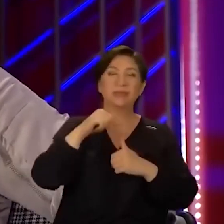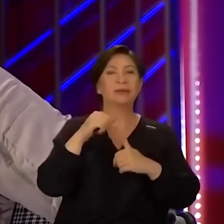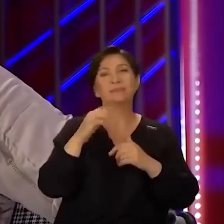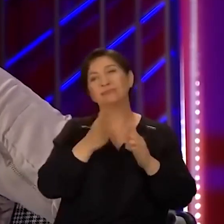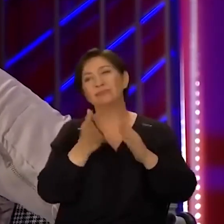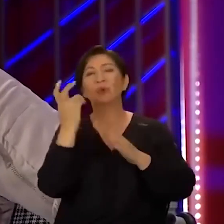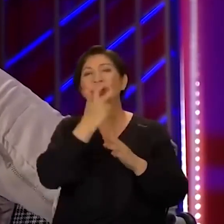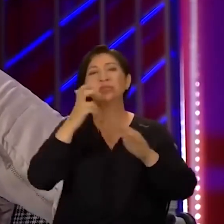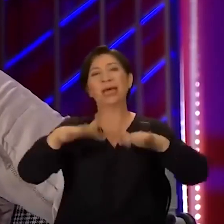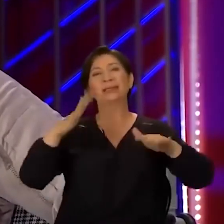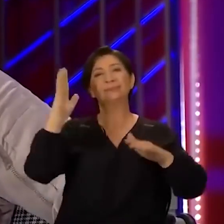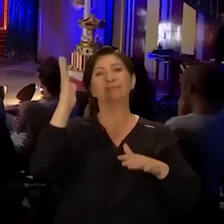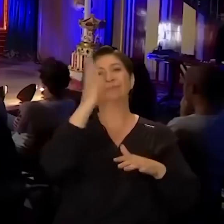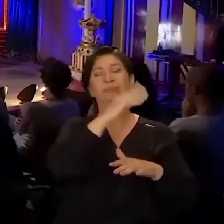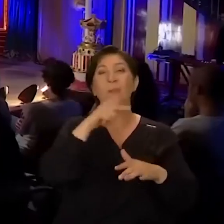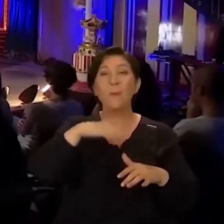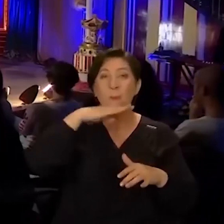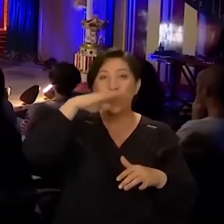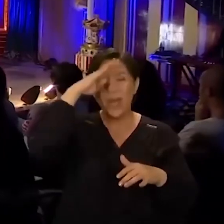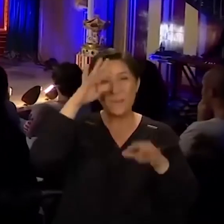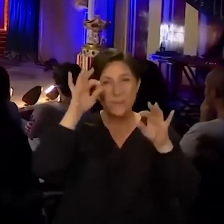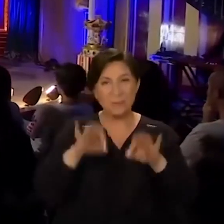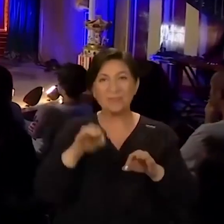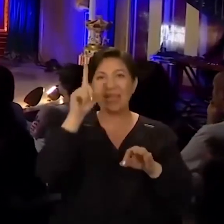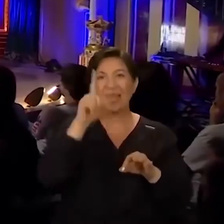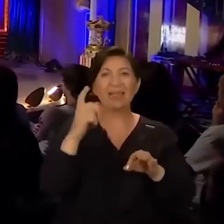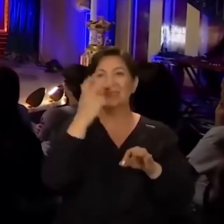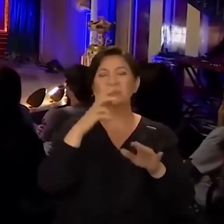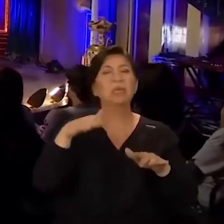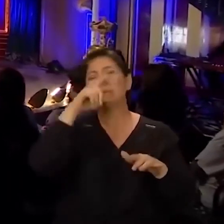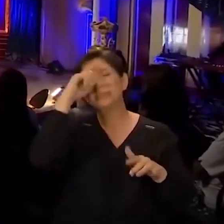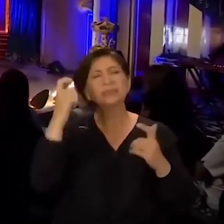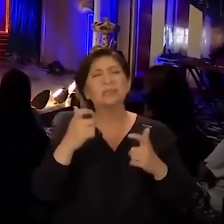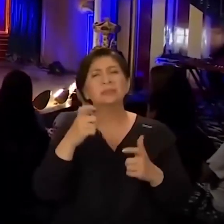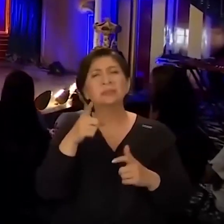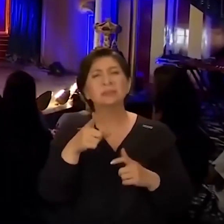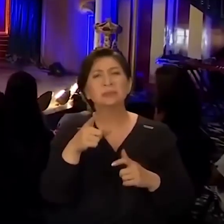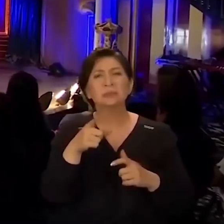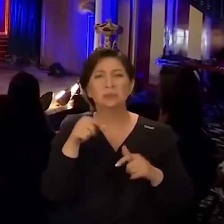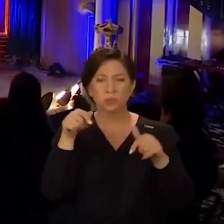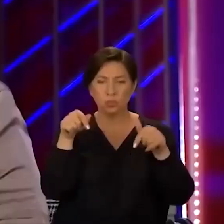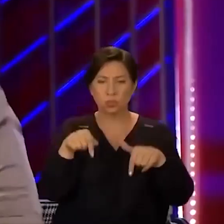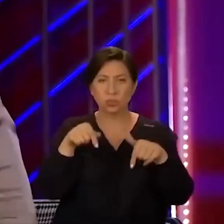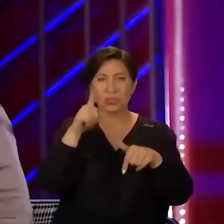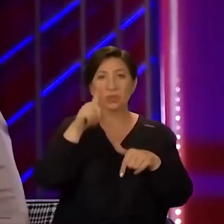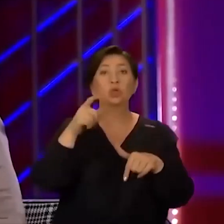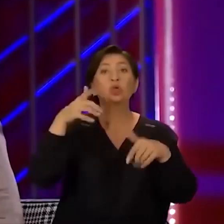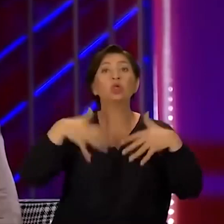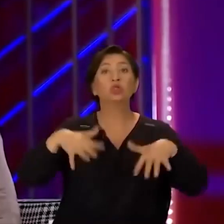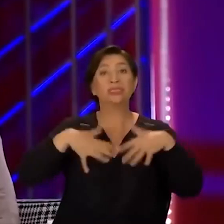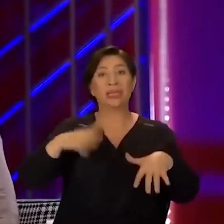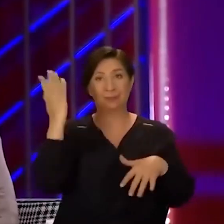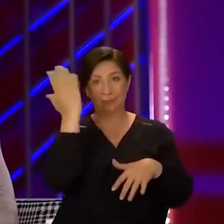döndüm konserlerine devam ediyorum şimdi Bayram itibariyle işte ilk yazı Nerede olacaksın işte şu anda ilk